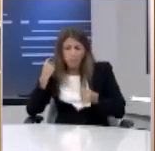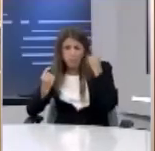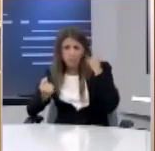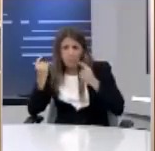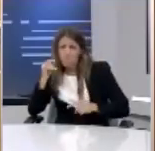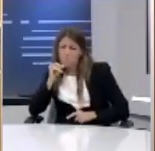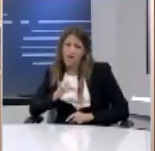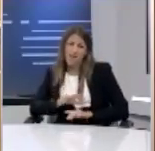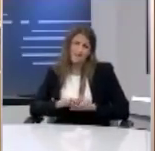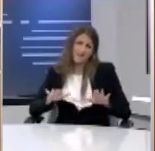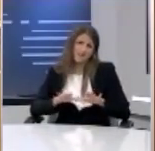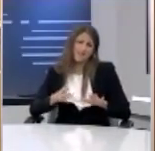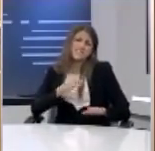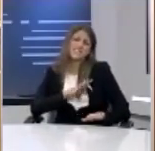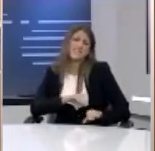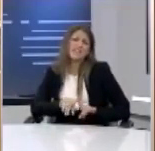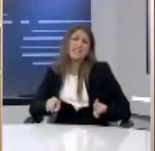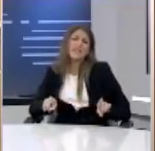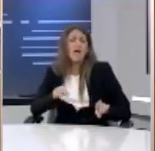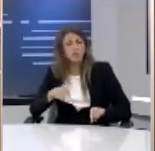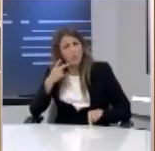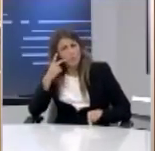στιγμή, μιλώντας